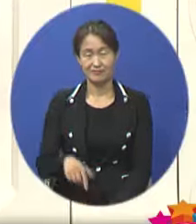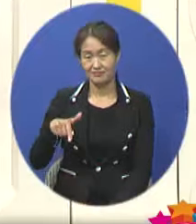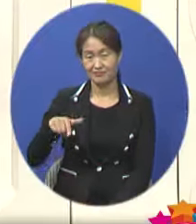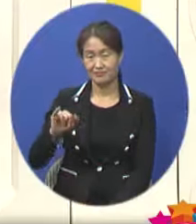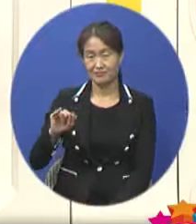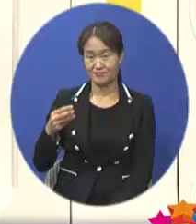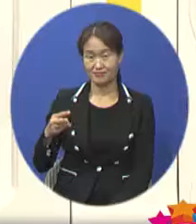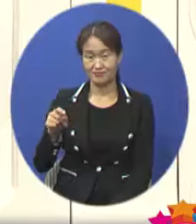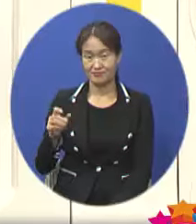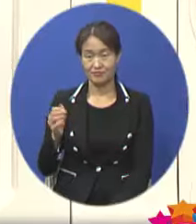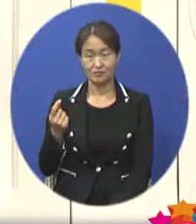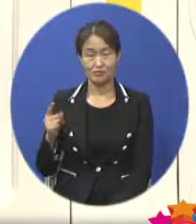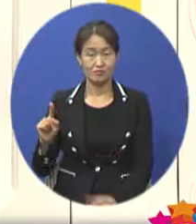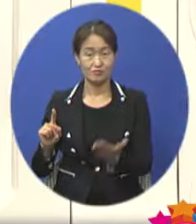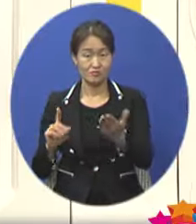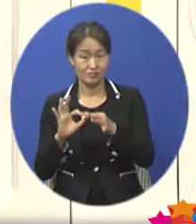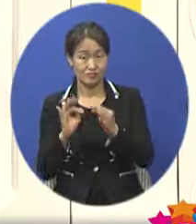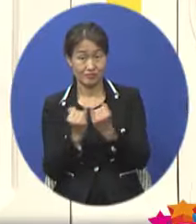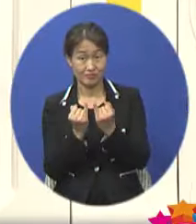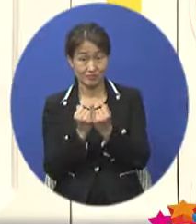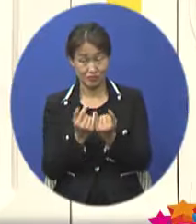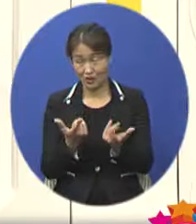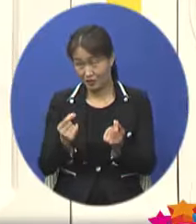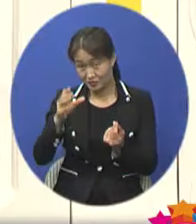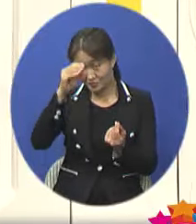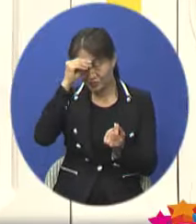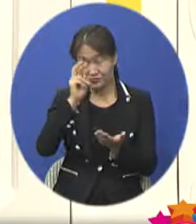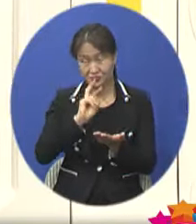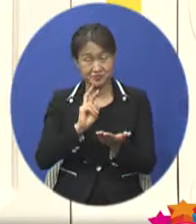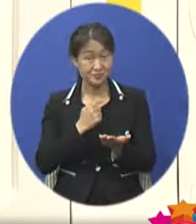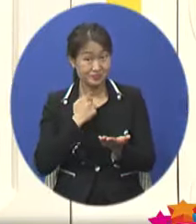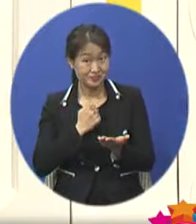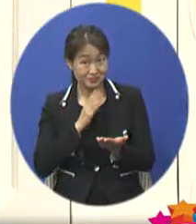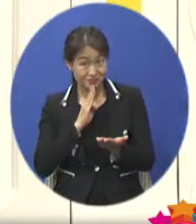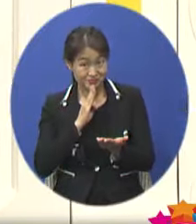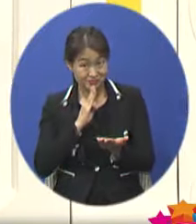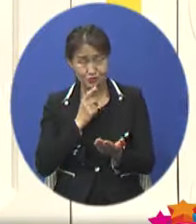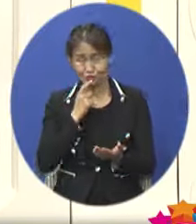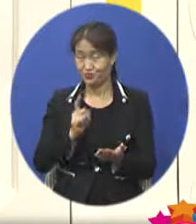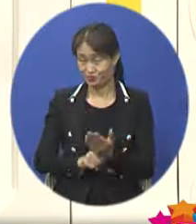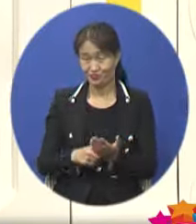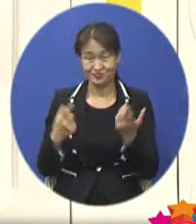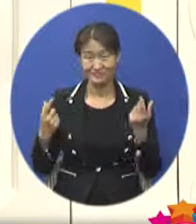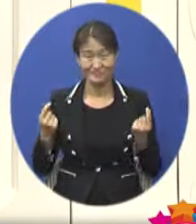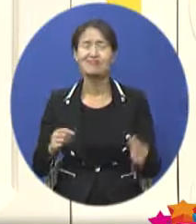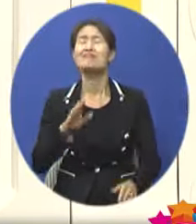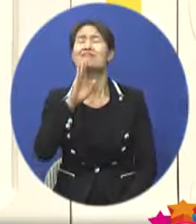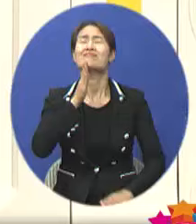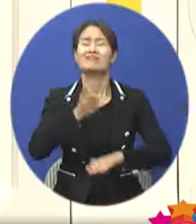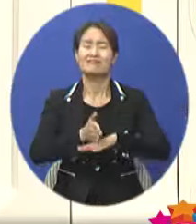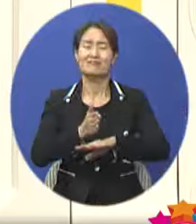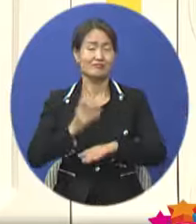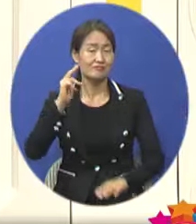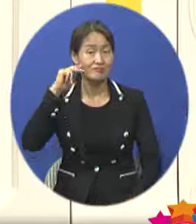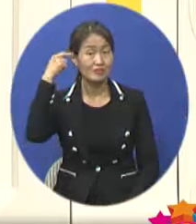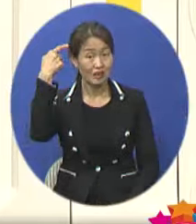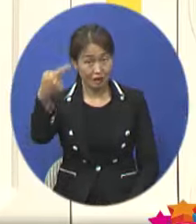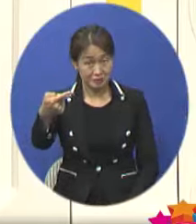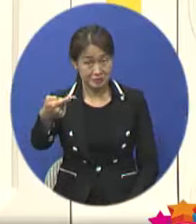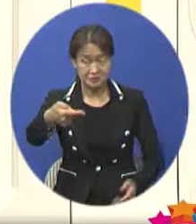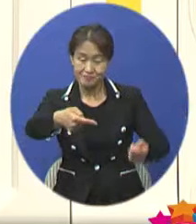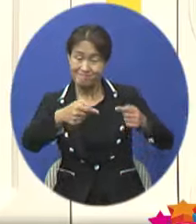정화 씨의 당신의 여자였습니다. 다 따라 부르셔봤죠? 쉽죠? 네, 쉽대요. 네, 고맙습니다. 예, 다음에 한번